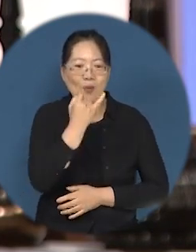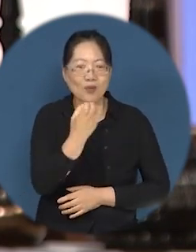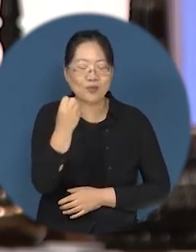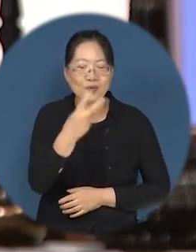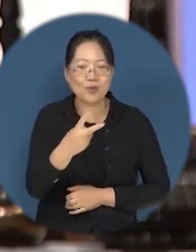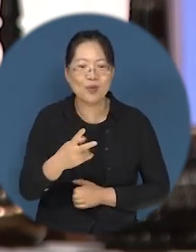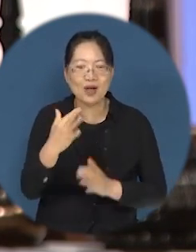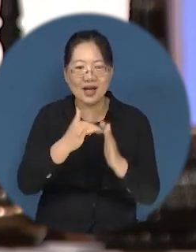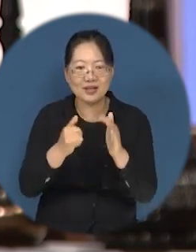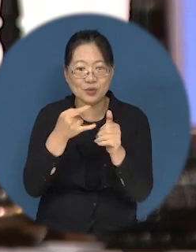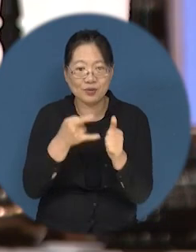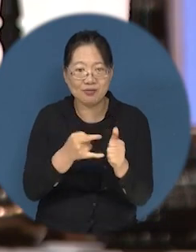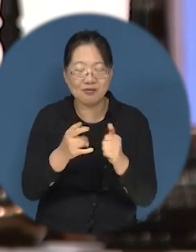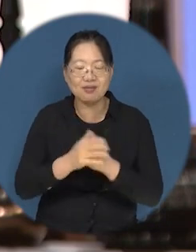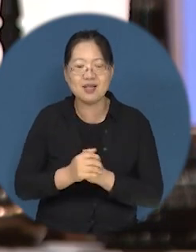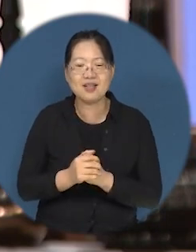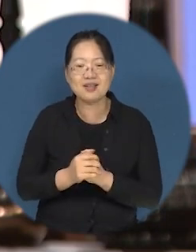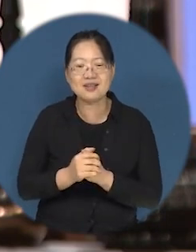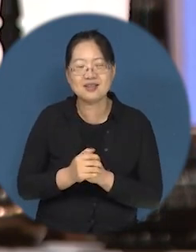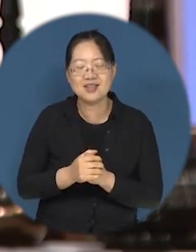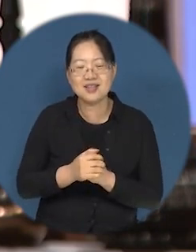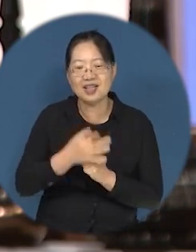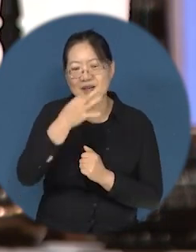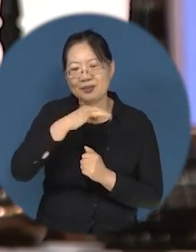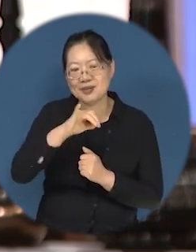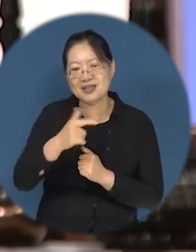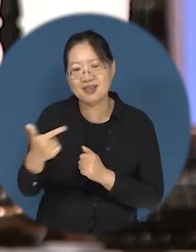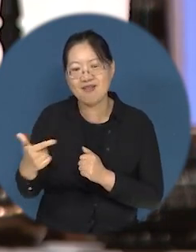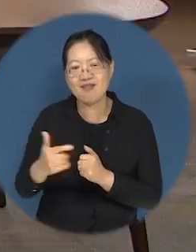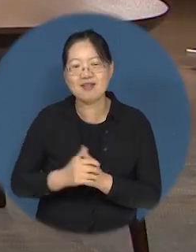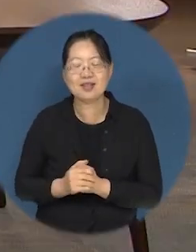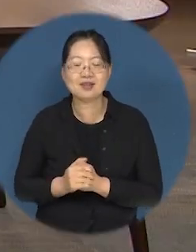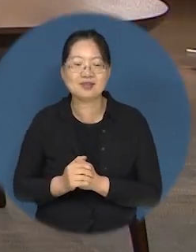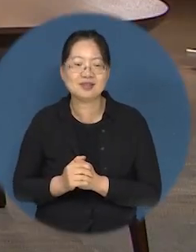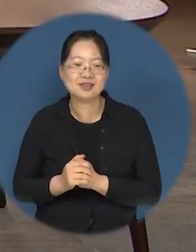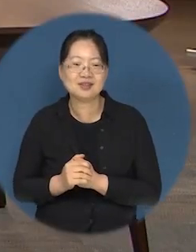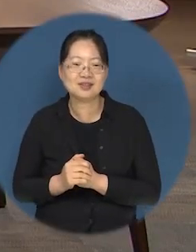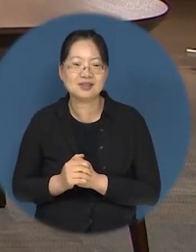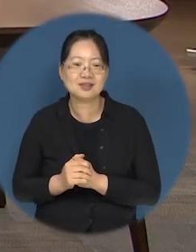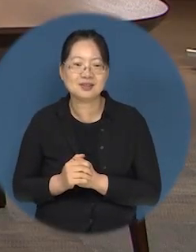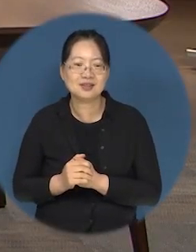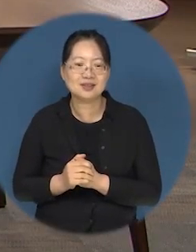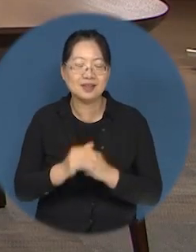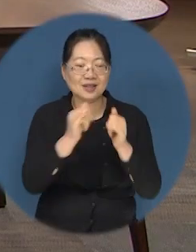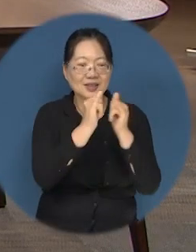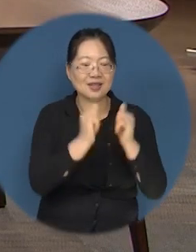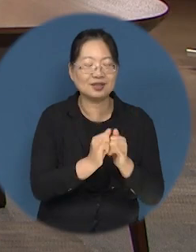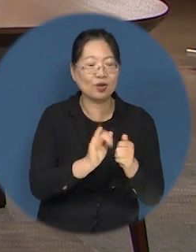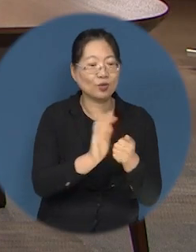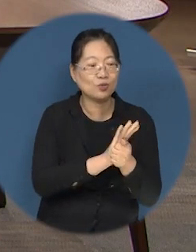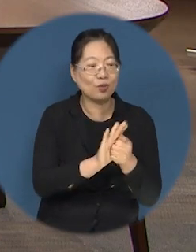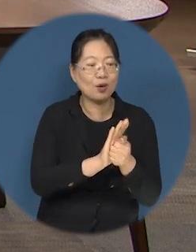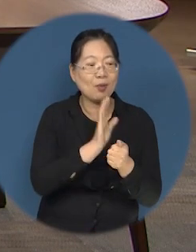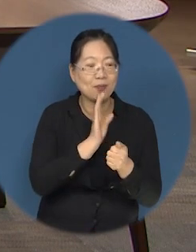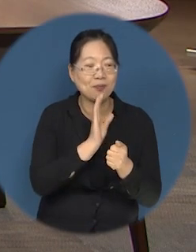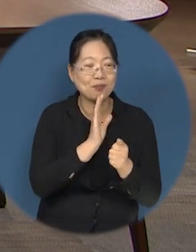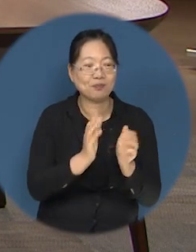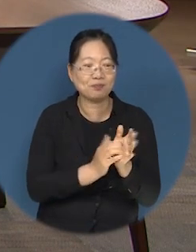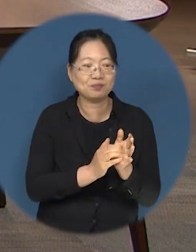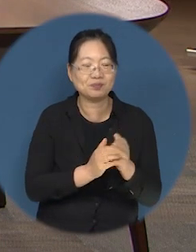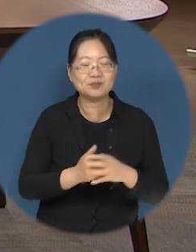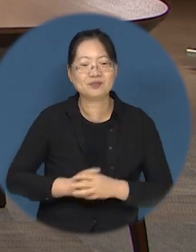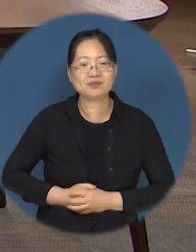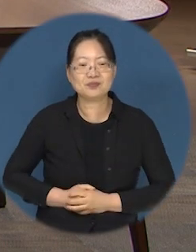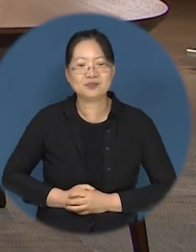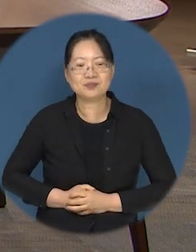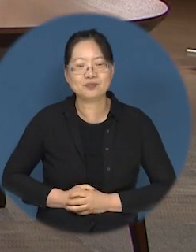어머님이나 아니면 그 가족들에게도 굉장히 의미가 크다고 저는 생각하고 그렇죠. 있습니다. 그렇죠. 예. 사회적 돌봄이에요. 어찌 예. 보면 예. 그죠?